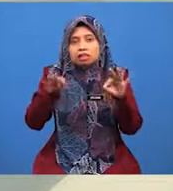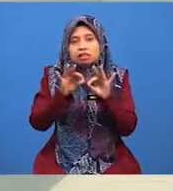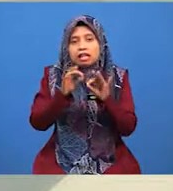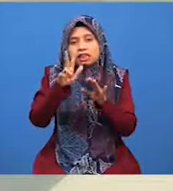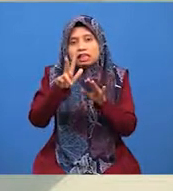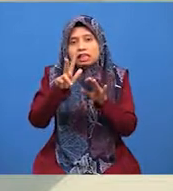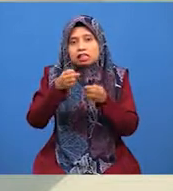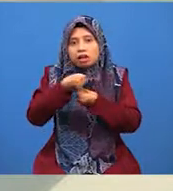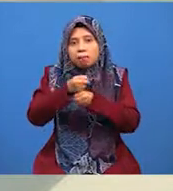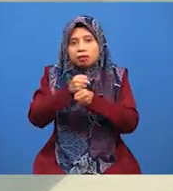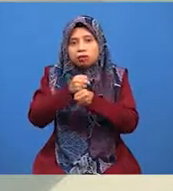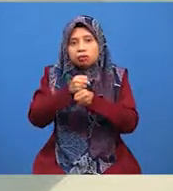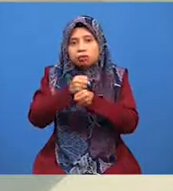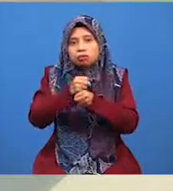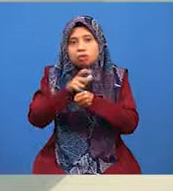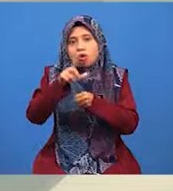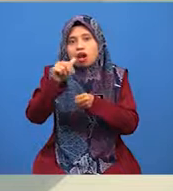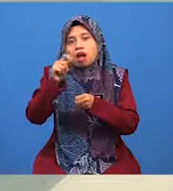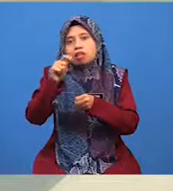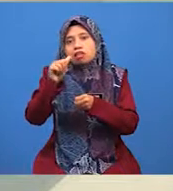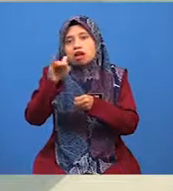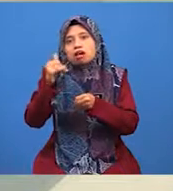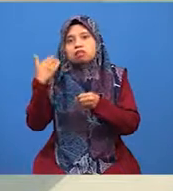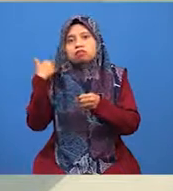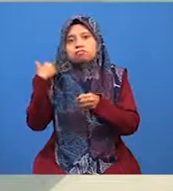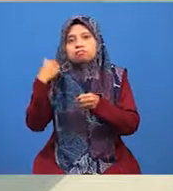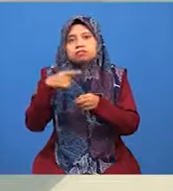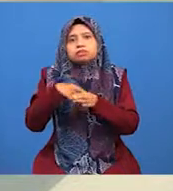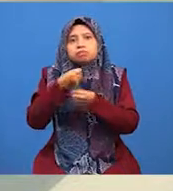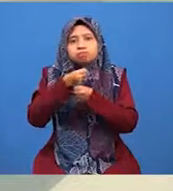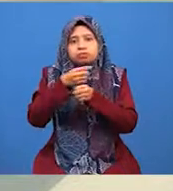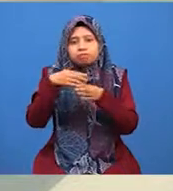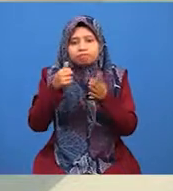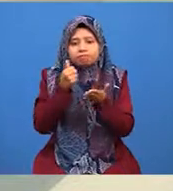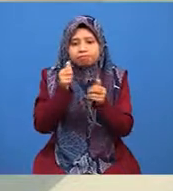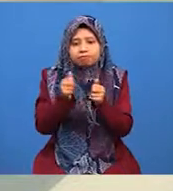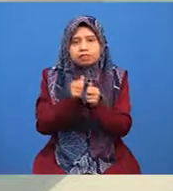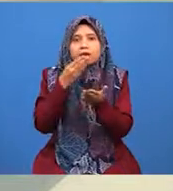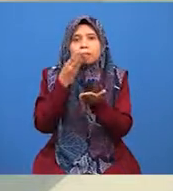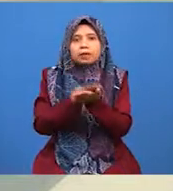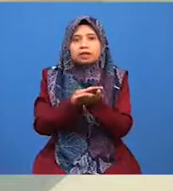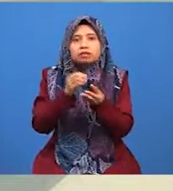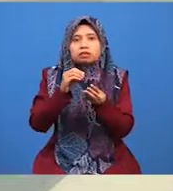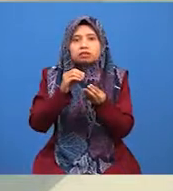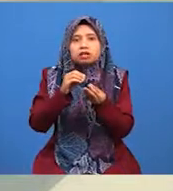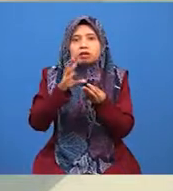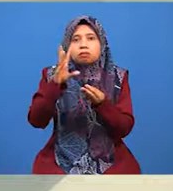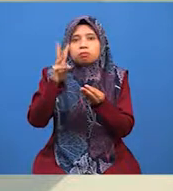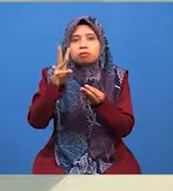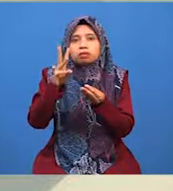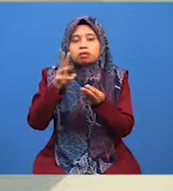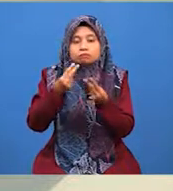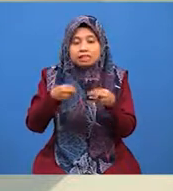bentuk latar yang terdapat dalam cerpen dengan baik. 6. Menghuraikan nilai